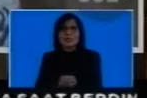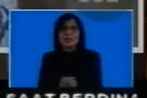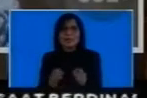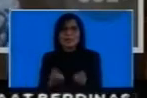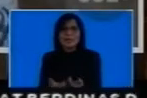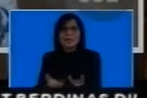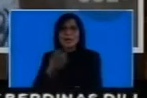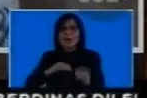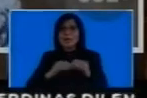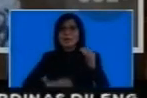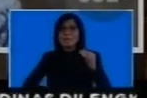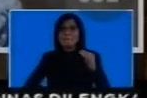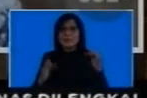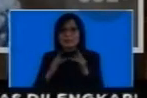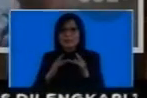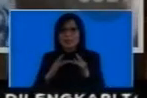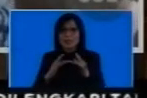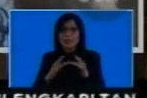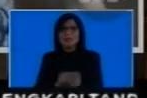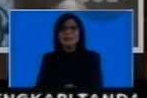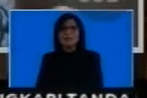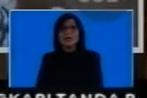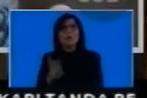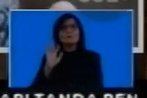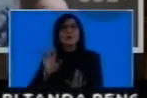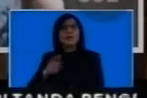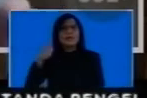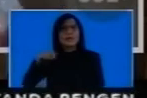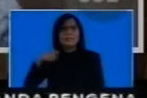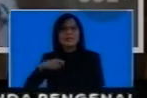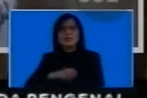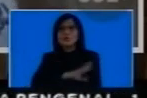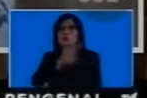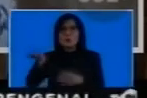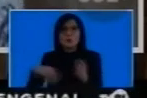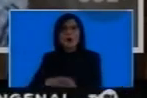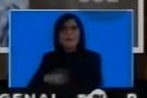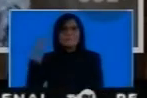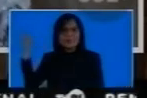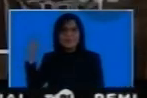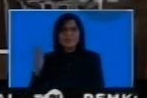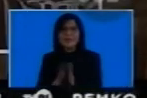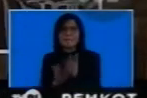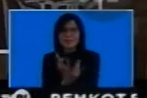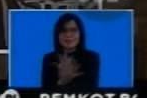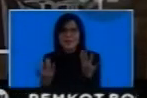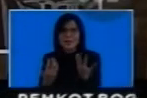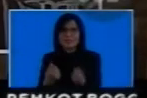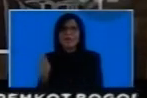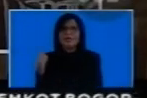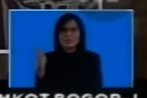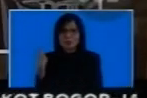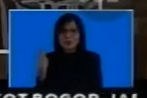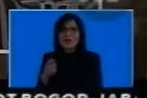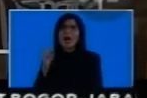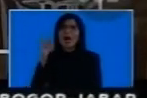Kebudayaan, tapi seluruh pemerintah dan juga masyarakat dan pihak swasta pun harus bisa menutup kesenjangan ini dengan cara yang proaktif.